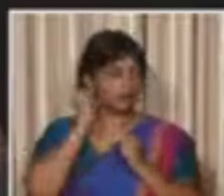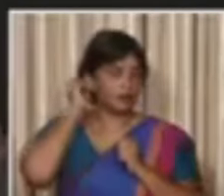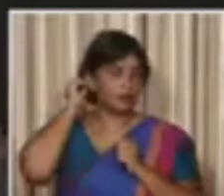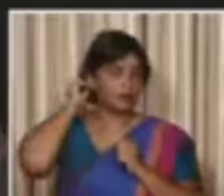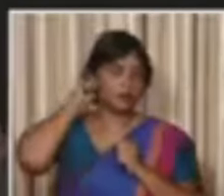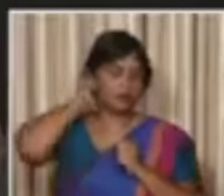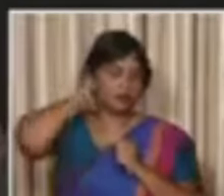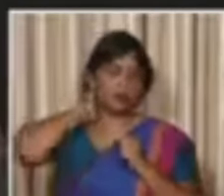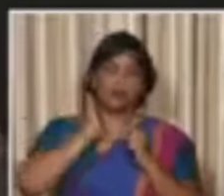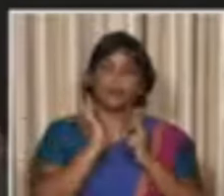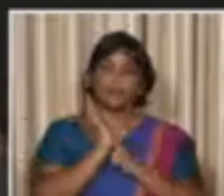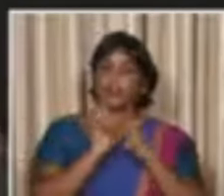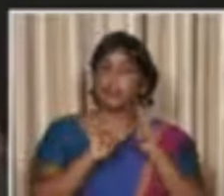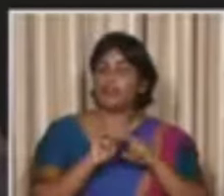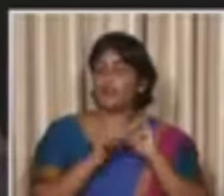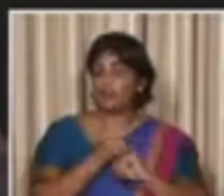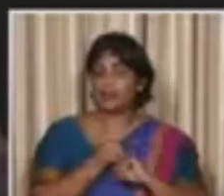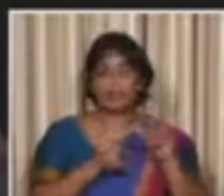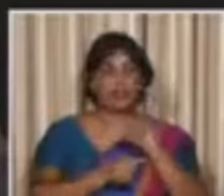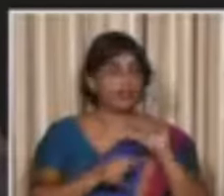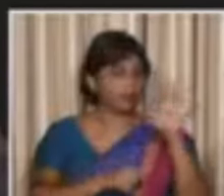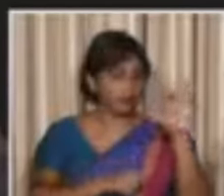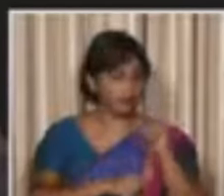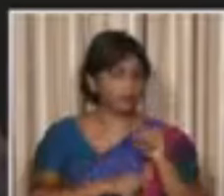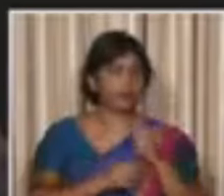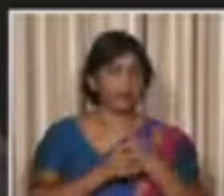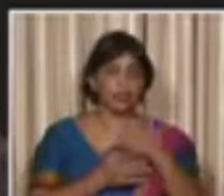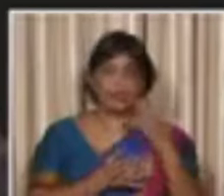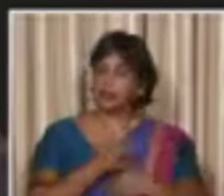මේ VFS ආයතනය තෝරා ගැනීම සම්බන්ධව